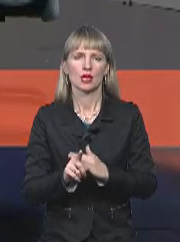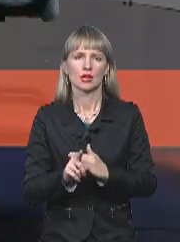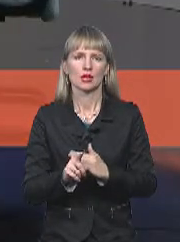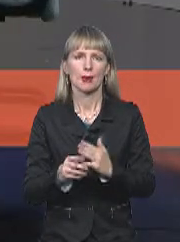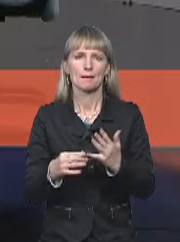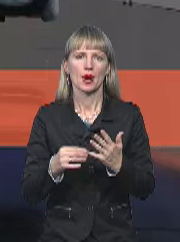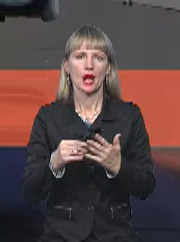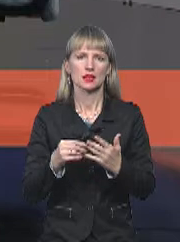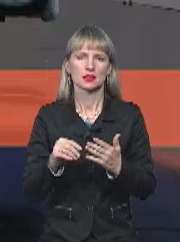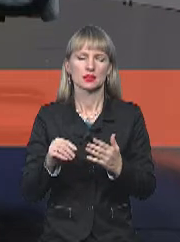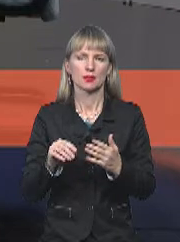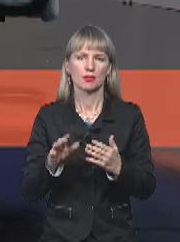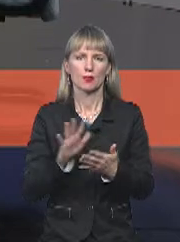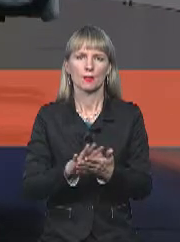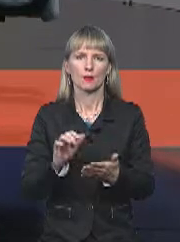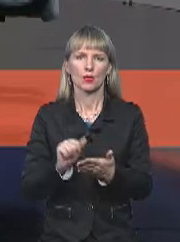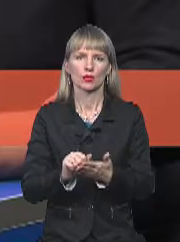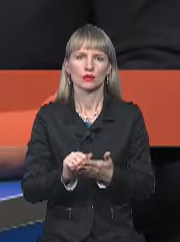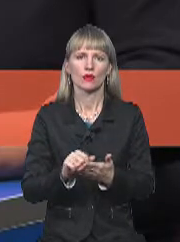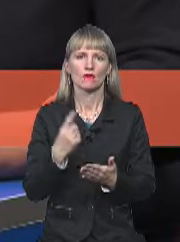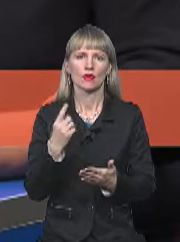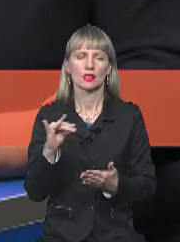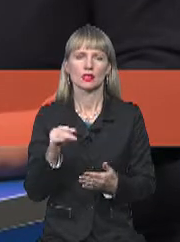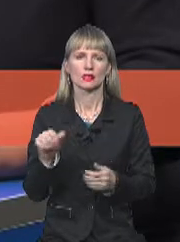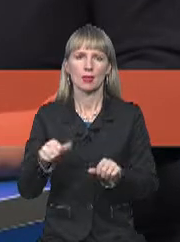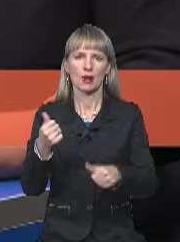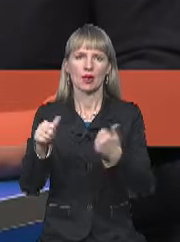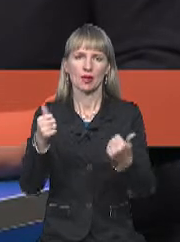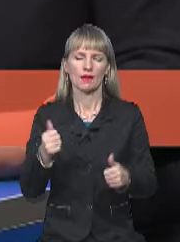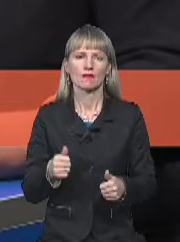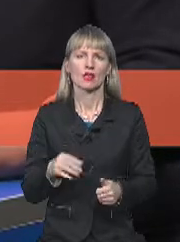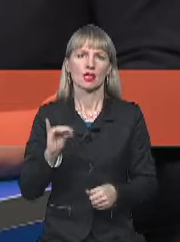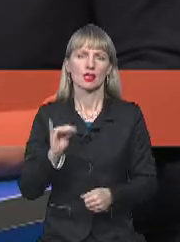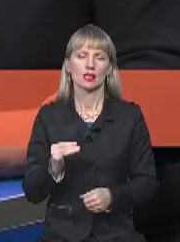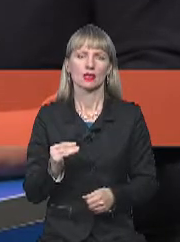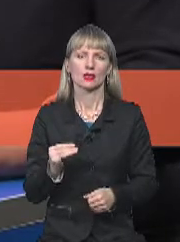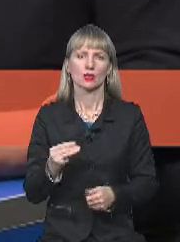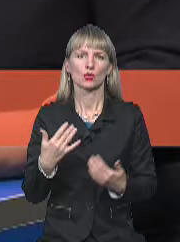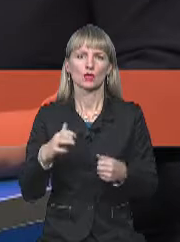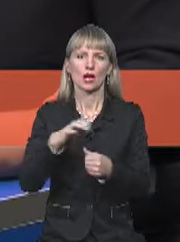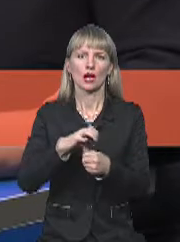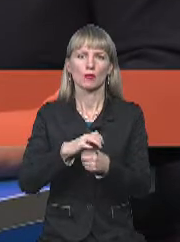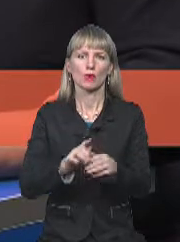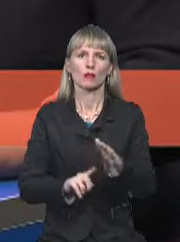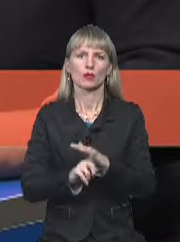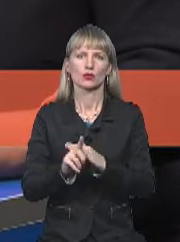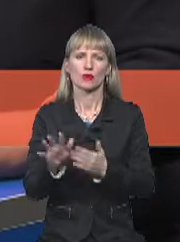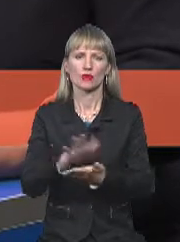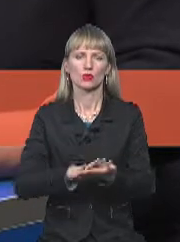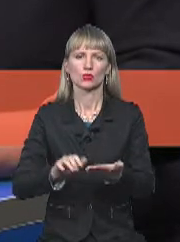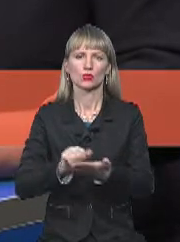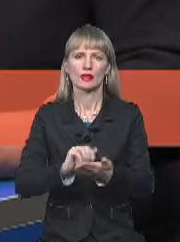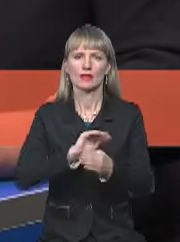відлущуватися в одної з скульптур. На барельєфі, так. Да. І вже грибок почав